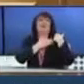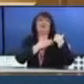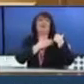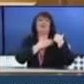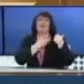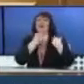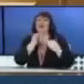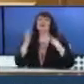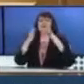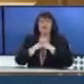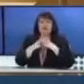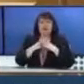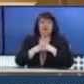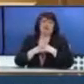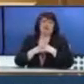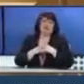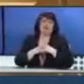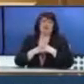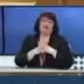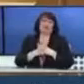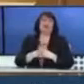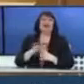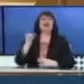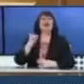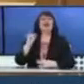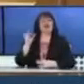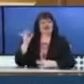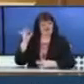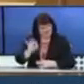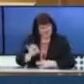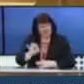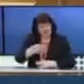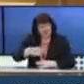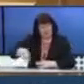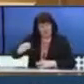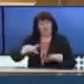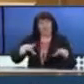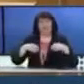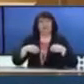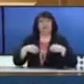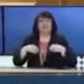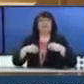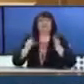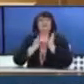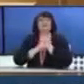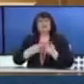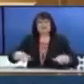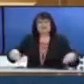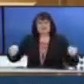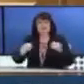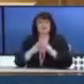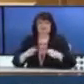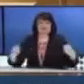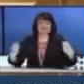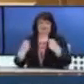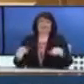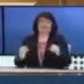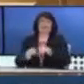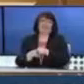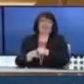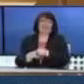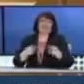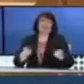είναι ένας πόλεμος. Αόρατος μεν, πόλεμος με έναν ιό. Εγώ αποδέχομαι αυτό που λέτε όλοι σας. Άρα λοιπόν έπρεπε να καθίσουμε όλοι μαζί. Δεν το